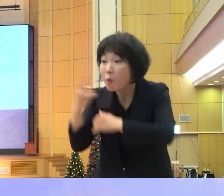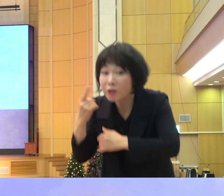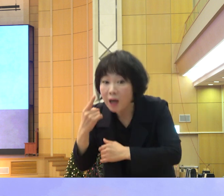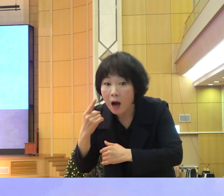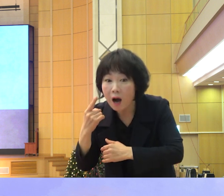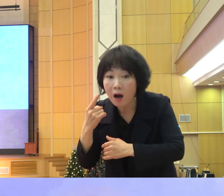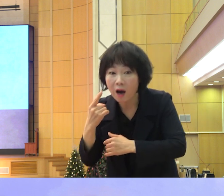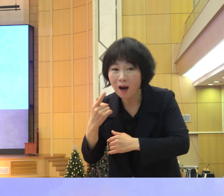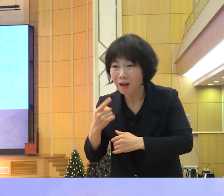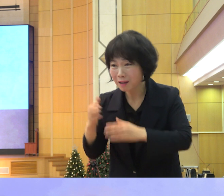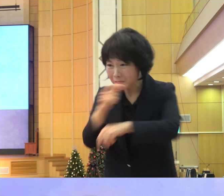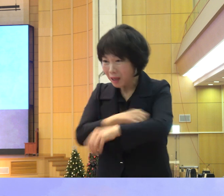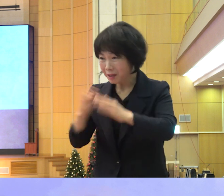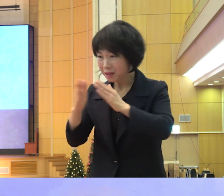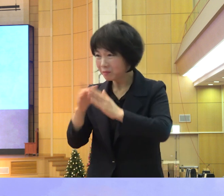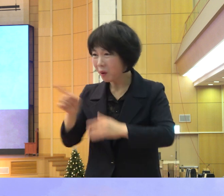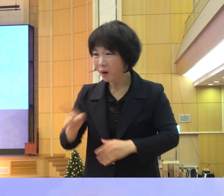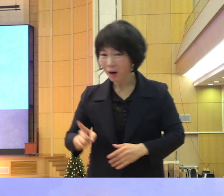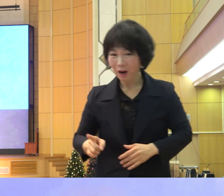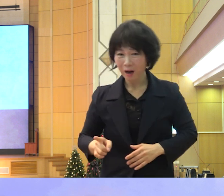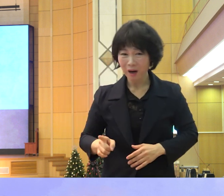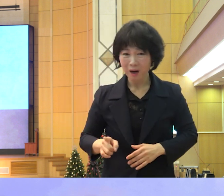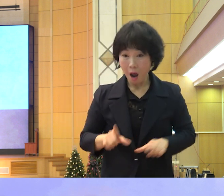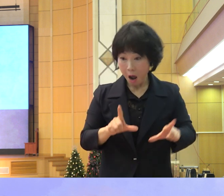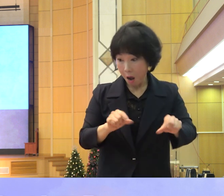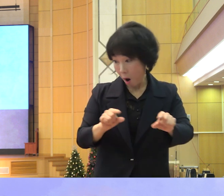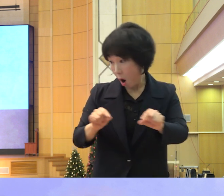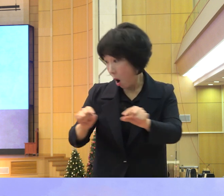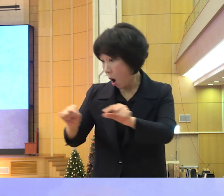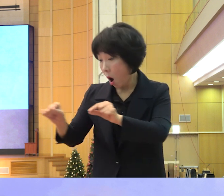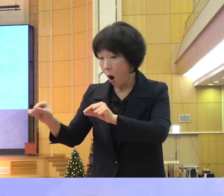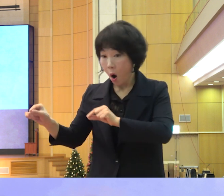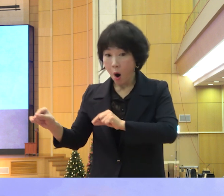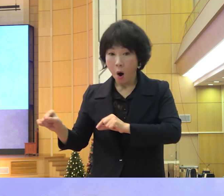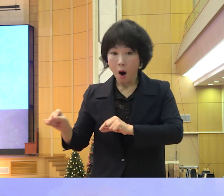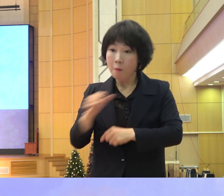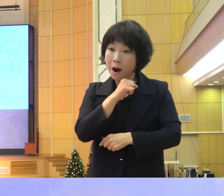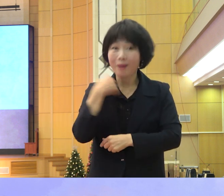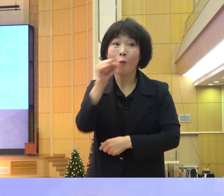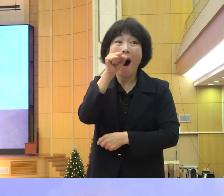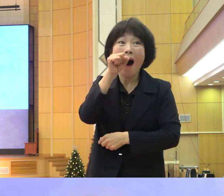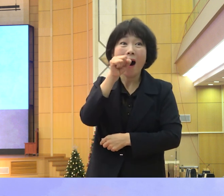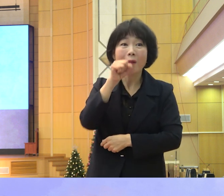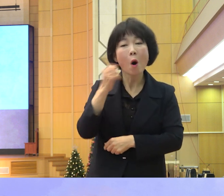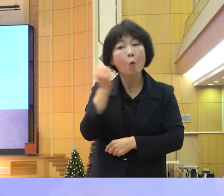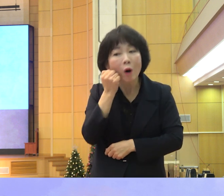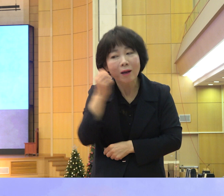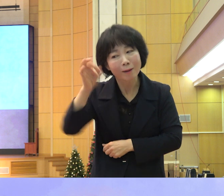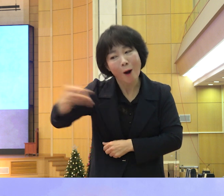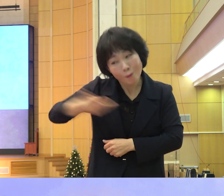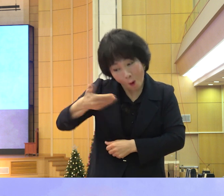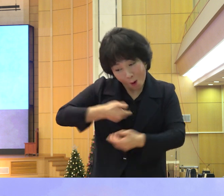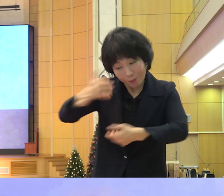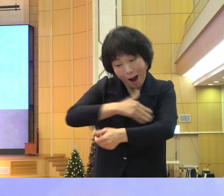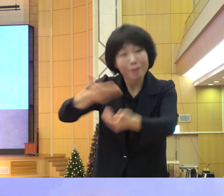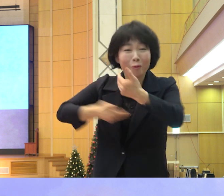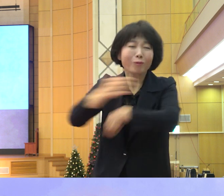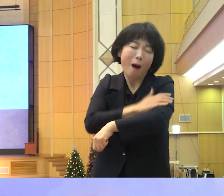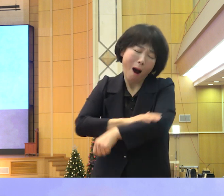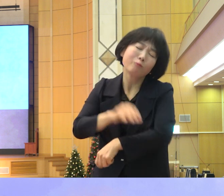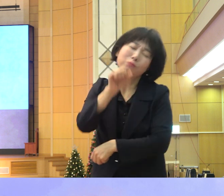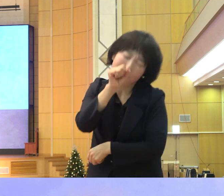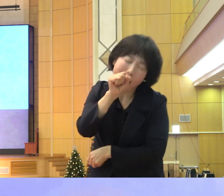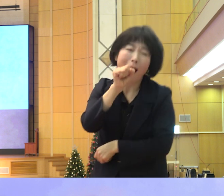우리 집보다 맛있는 반찬이라든지 음식도 많고 과자도 사주고 음료 사주고 다